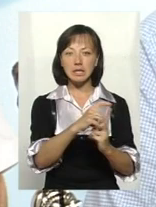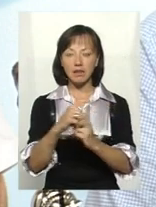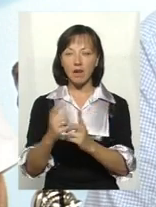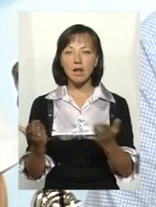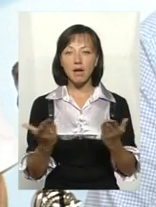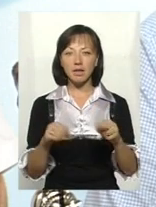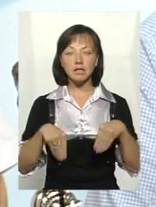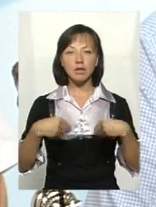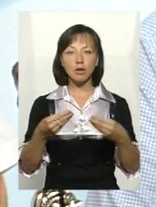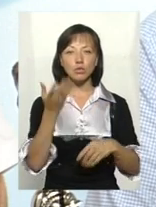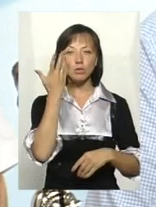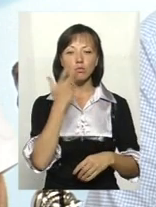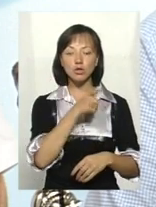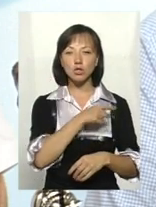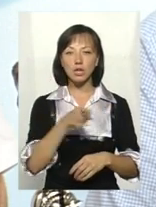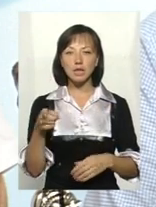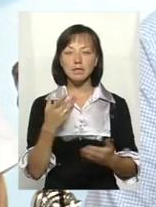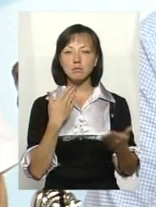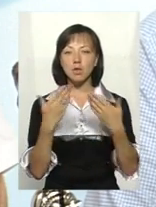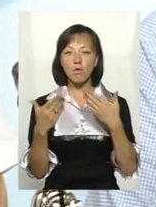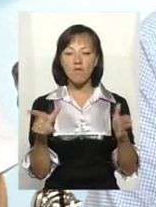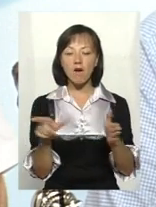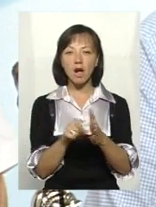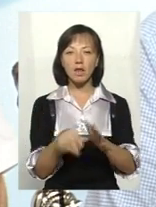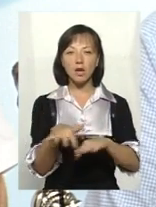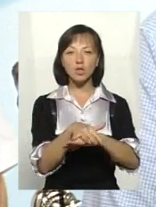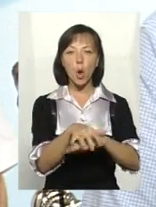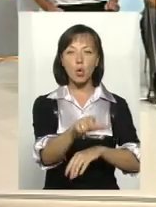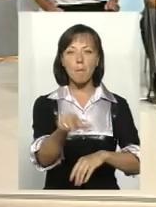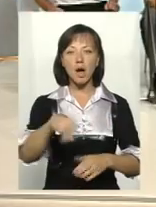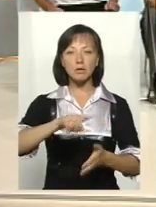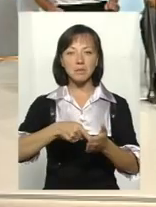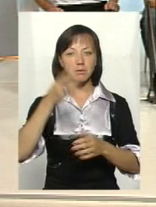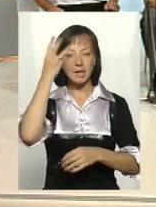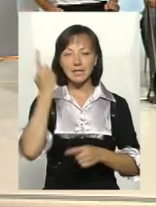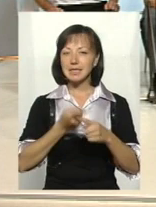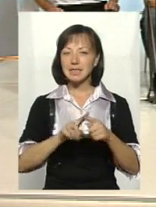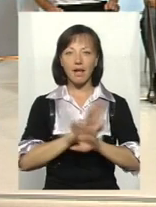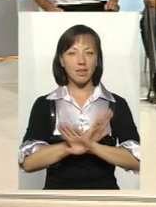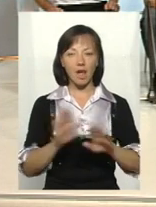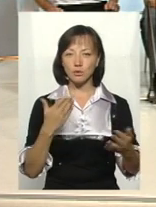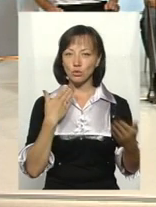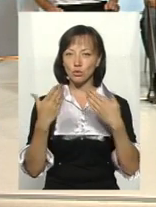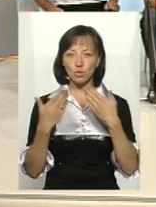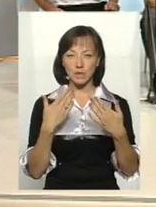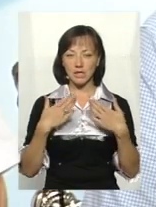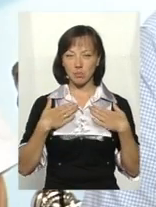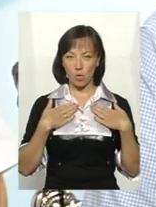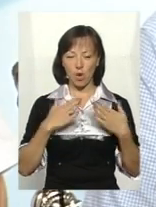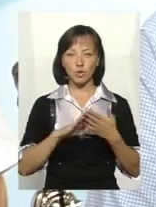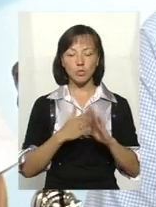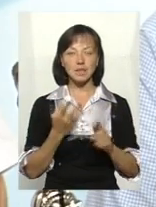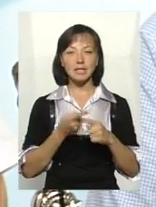які надаються під час спілкування з громадою міста Хмельницького. Це не стосується ситуації, яка виникла зі мною, це